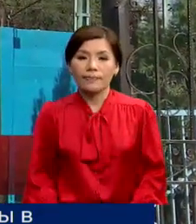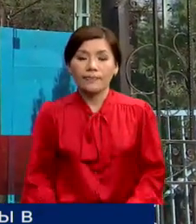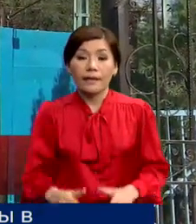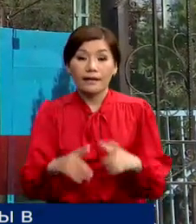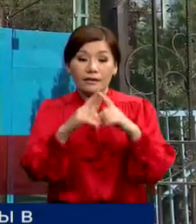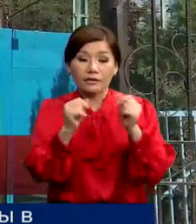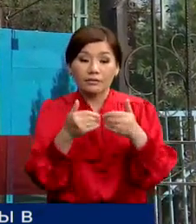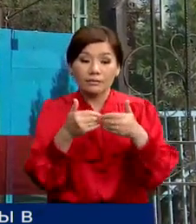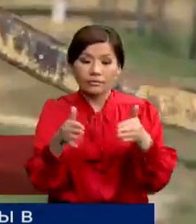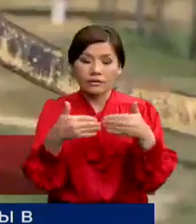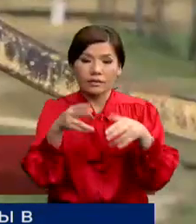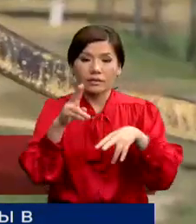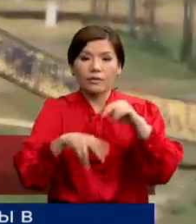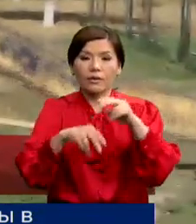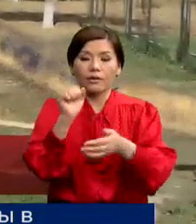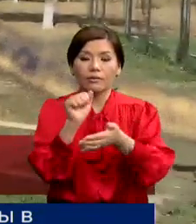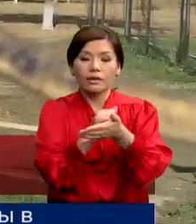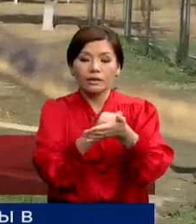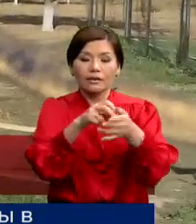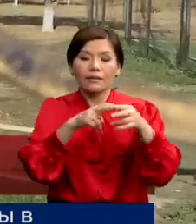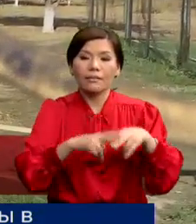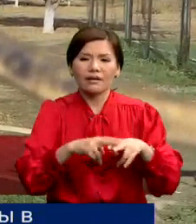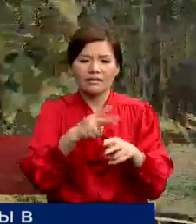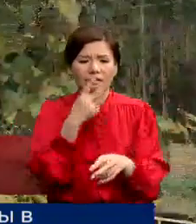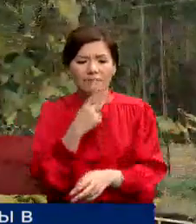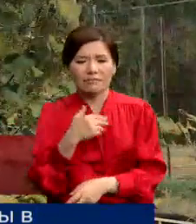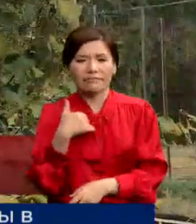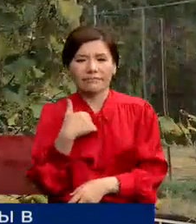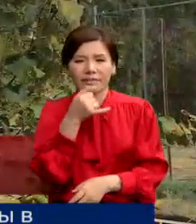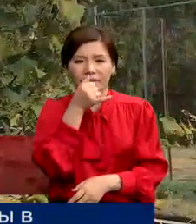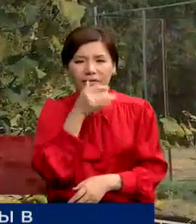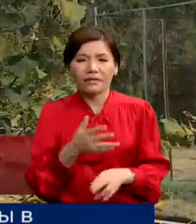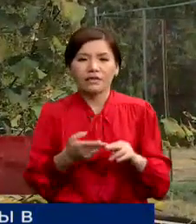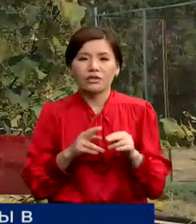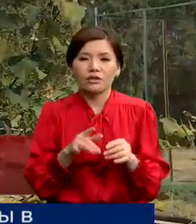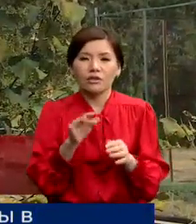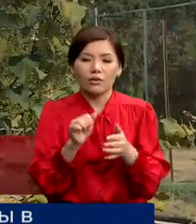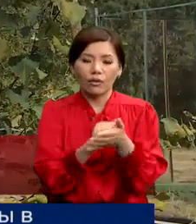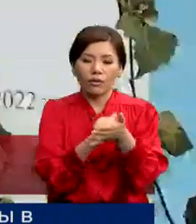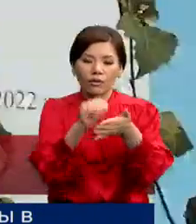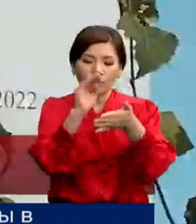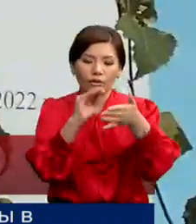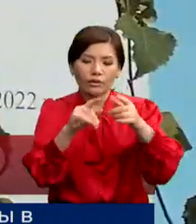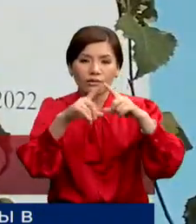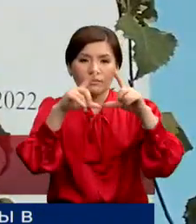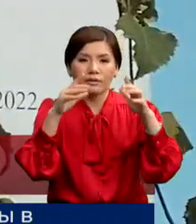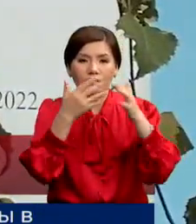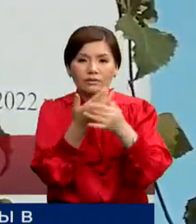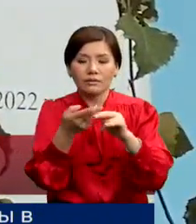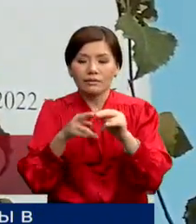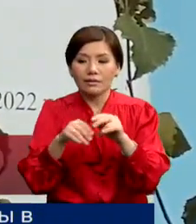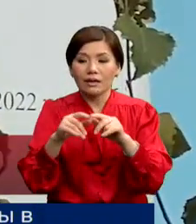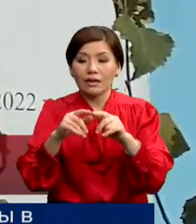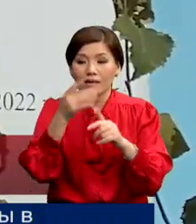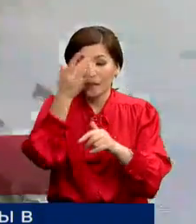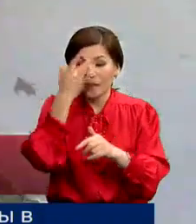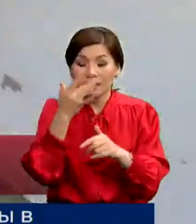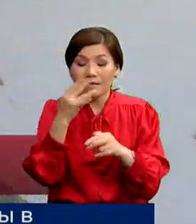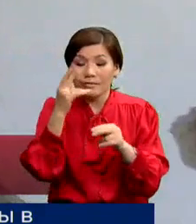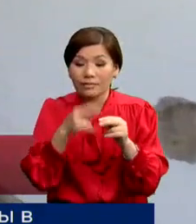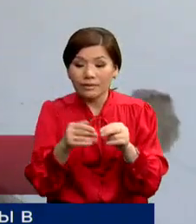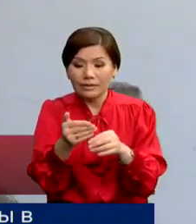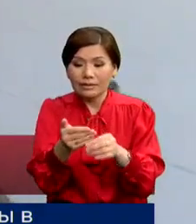Мектеп кіреберісіндегі құрылыс паспортына мұндағы жұрт күйіне қарайды. Өйткені мен мұндалап тұрған құжат бойынша мердігер жаз аяқталмай нысанды тапсыру тиіс